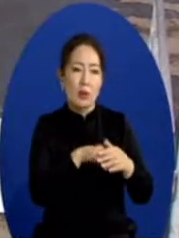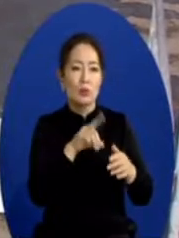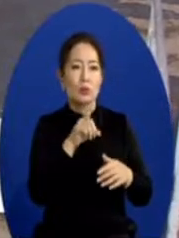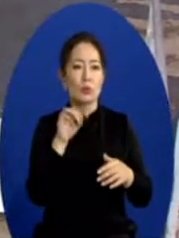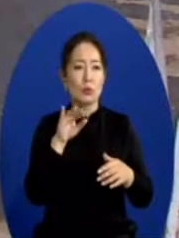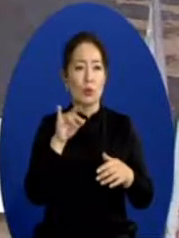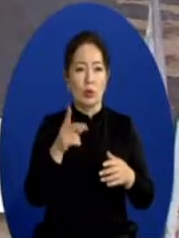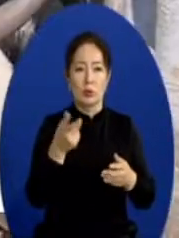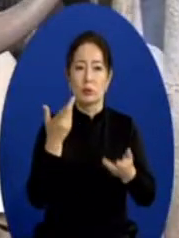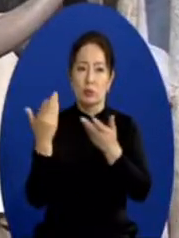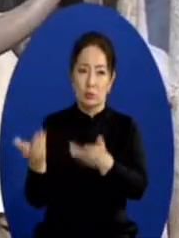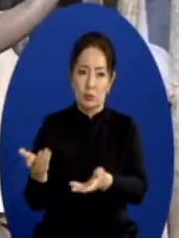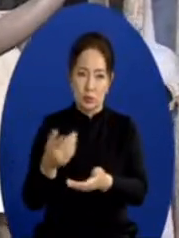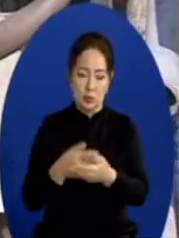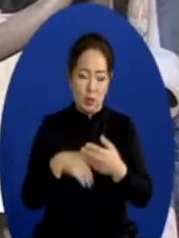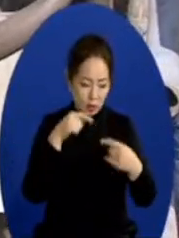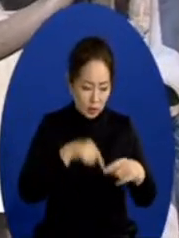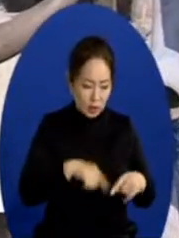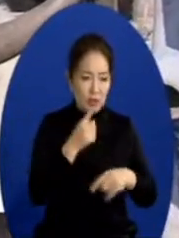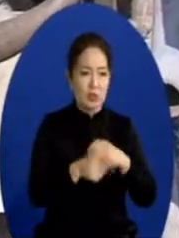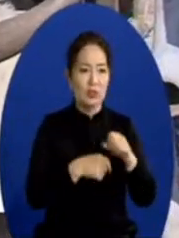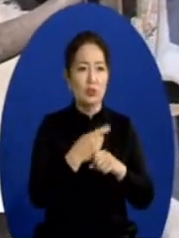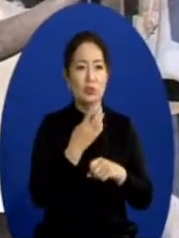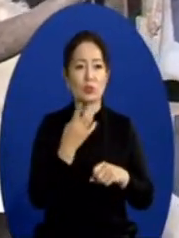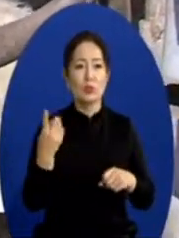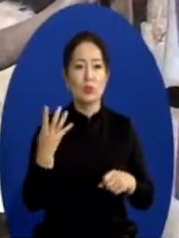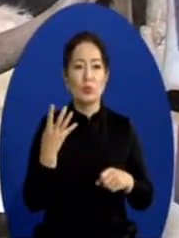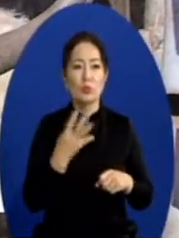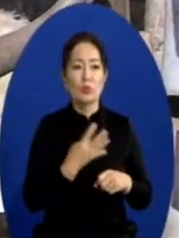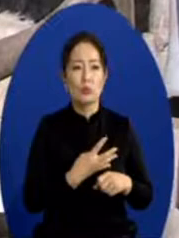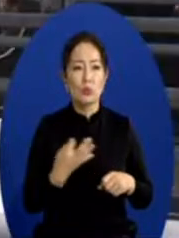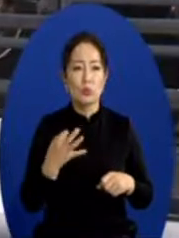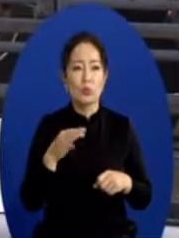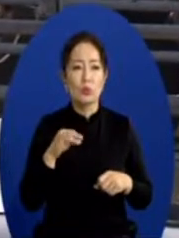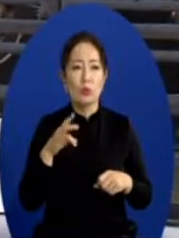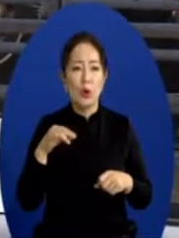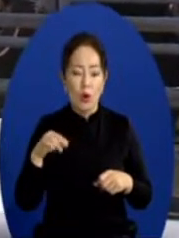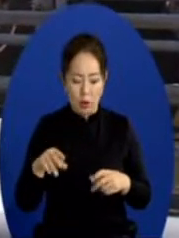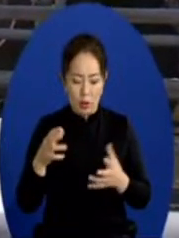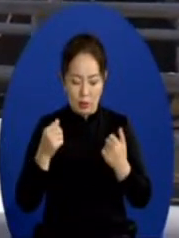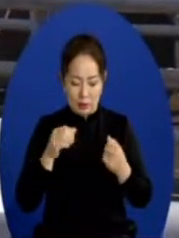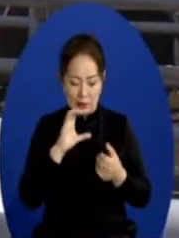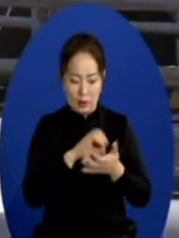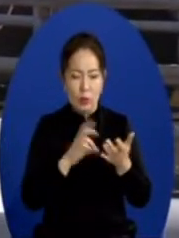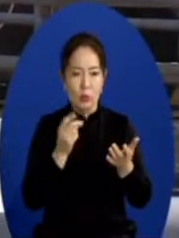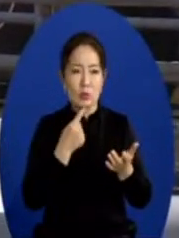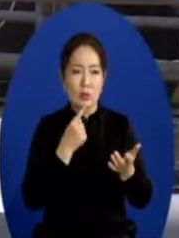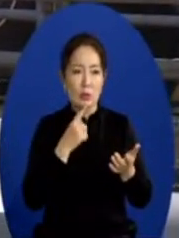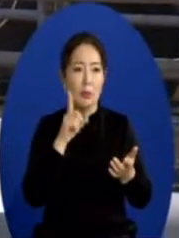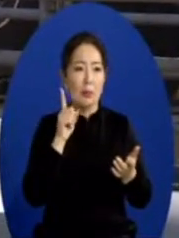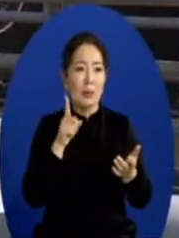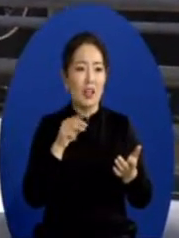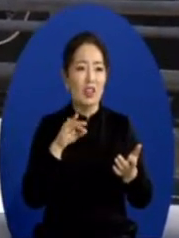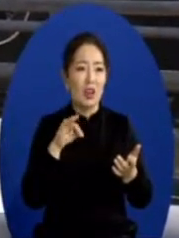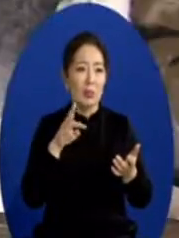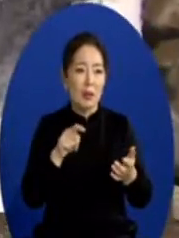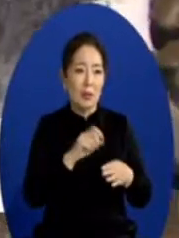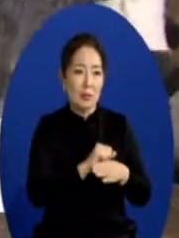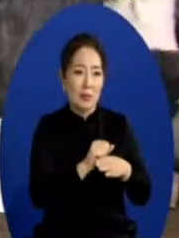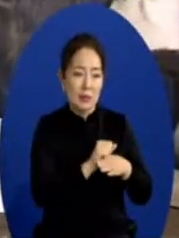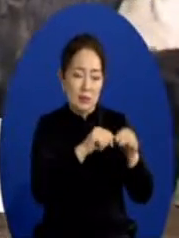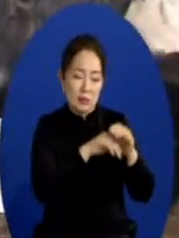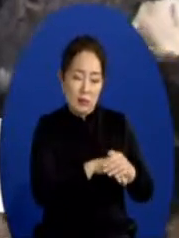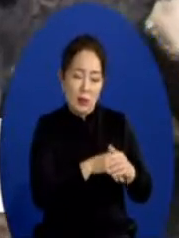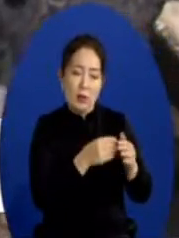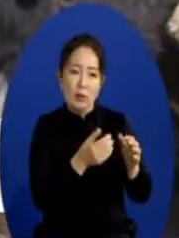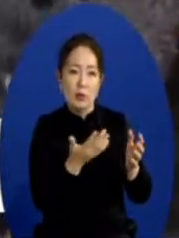тонныг нийлүүлсэн, энэ жил 400 тонныг нийлүүлэх зорилт тавьжээ. Гэхдээ санхүүжилт хүндрэлд агуулт хийгдэхэд ярьж байна. Жишээлбэл 1000 тонн мах бэлтгэхийн тулд